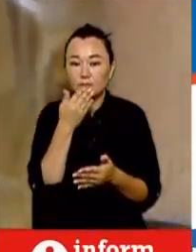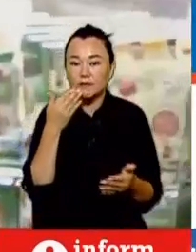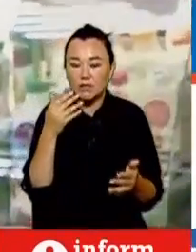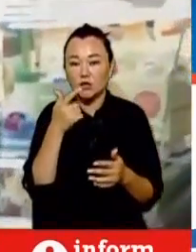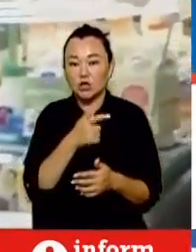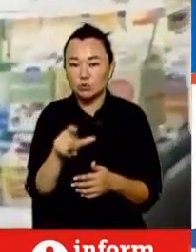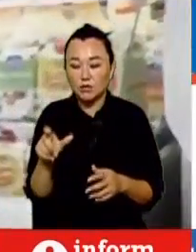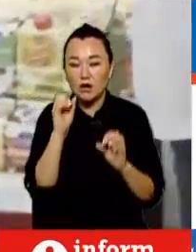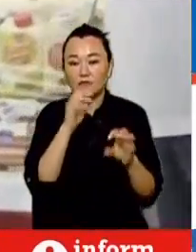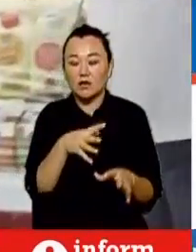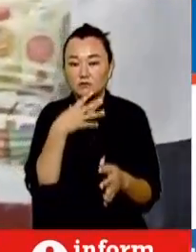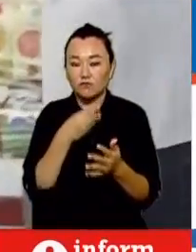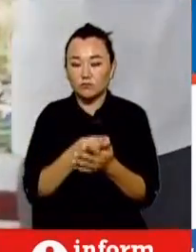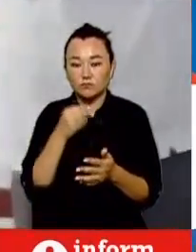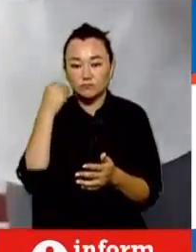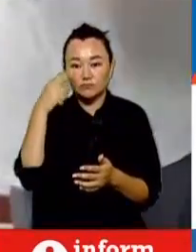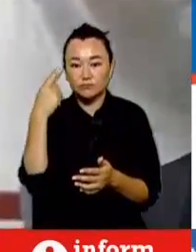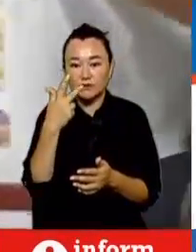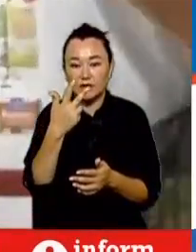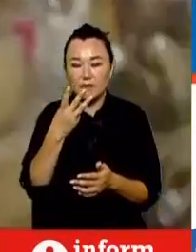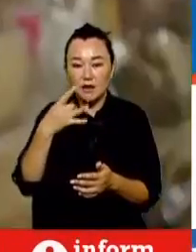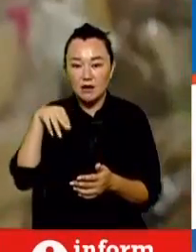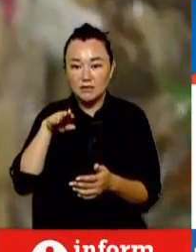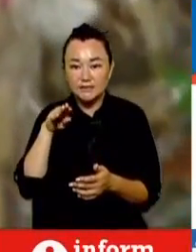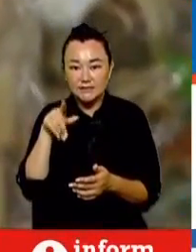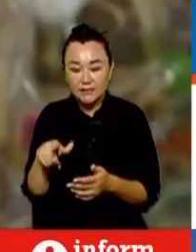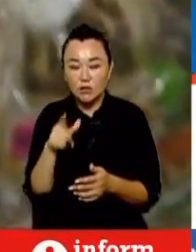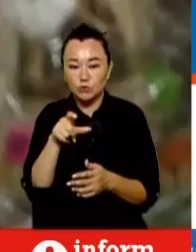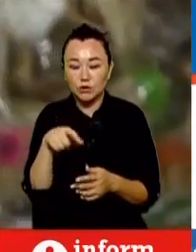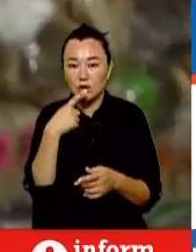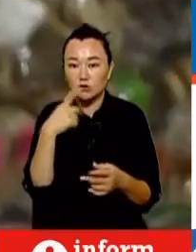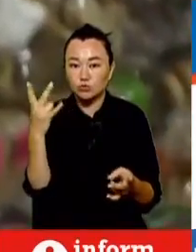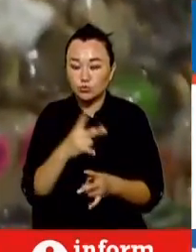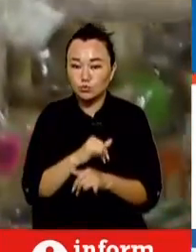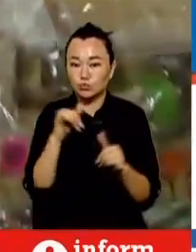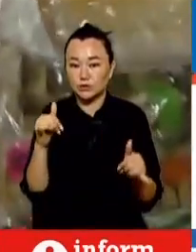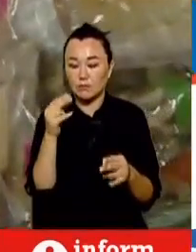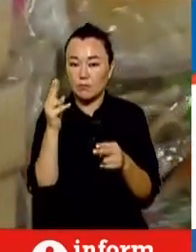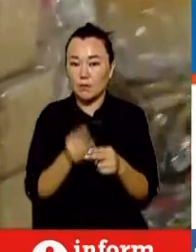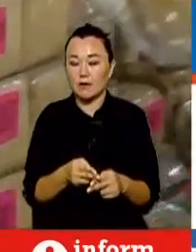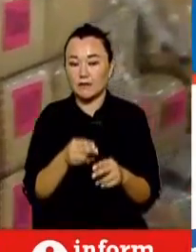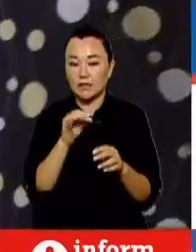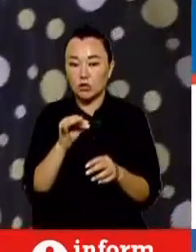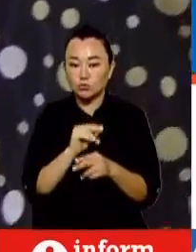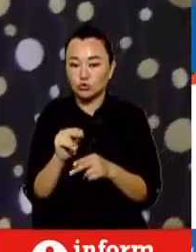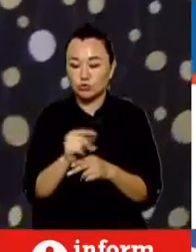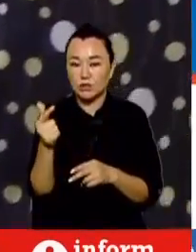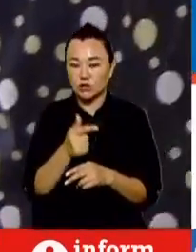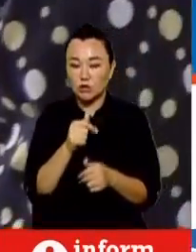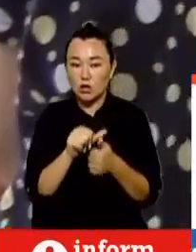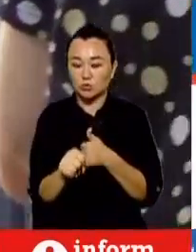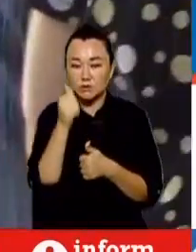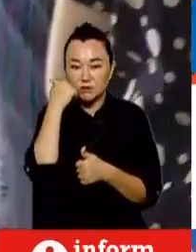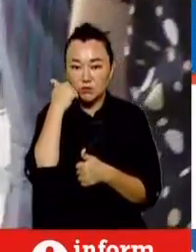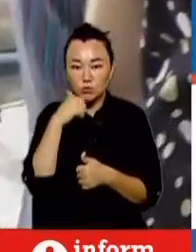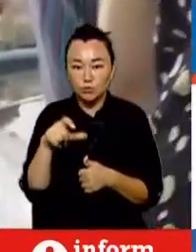отдали злоумышленникам внушительные 3 миллиарда тенге. Поэтому люди говорят, нужно усилить профилактику и учить граждан, особенно